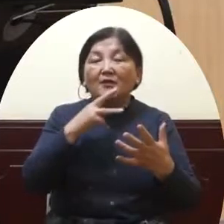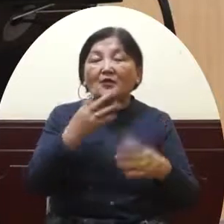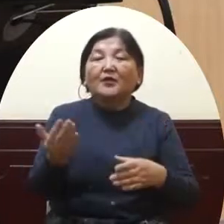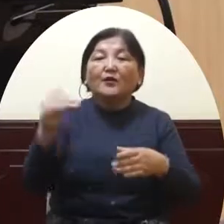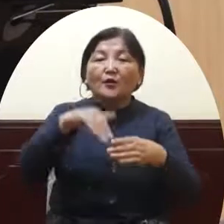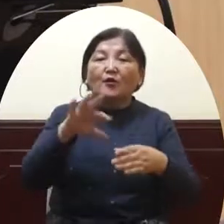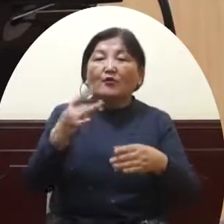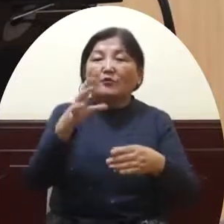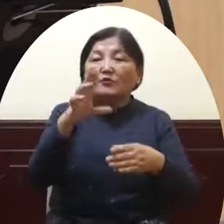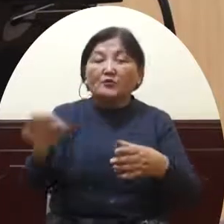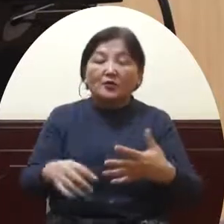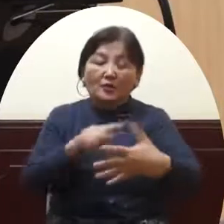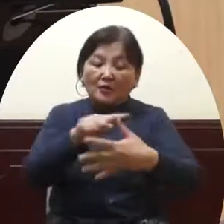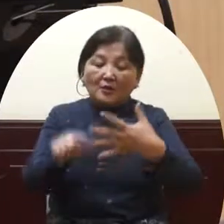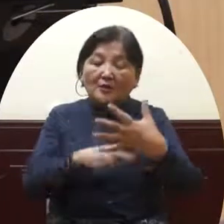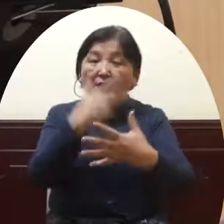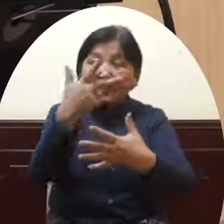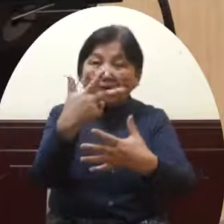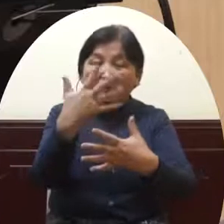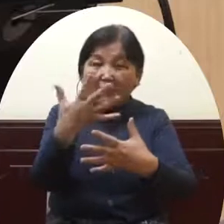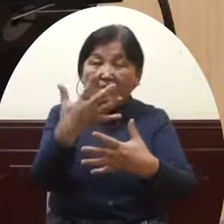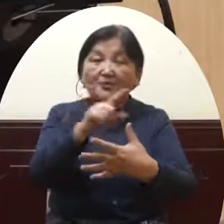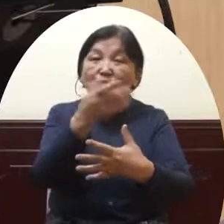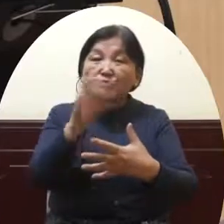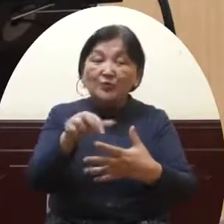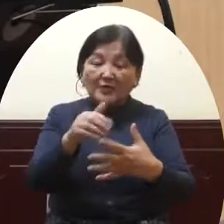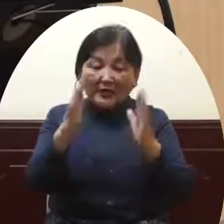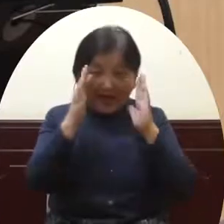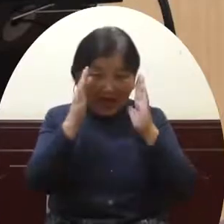нөлөөлөл. Энэ таван зүйлийг ерөөсөө анхаарахэд